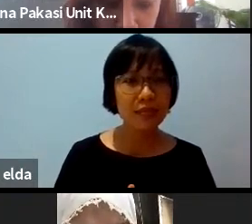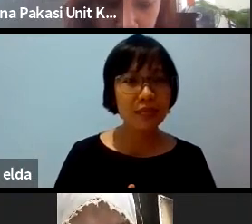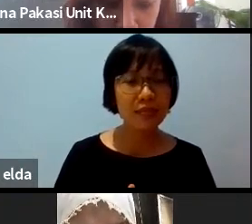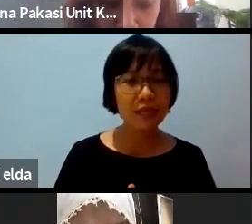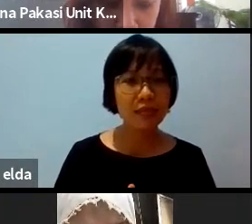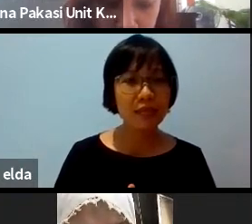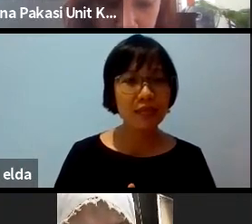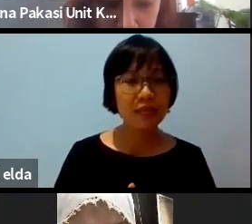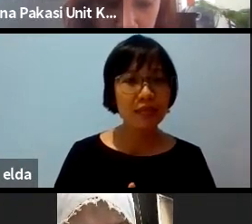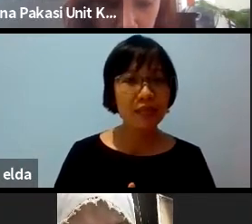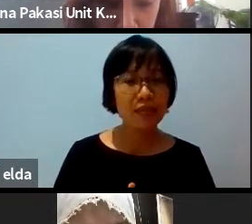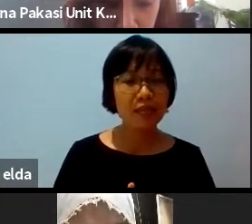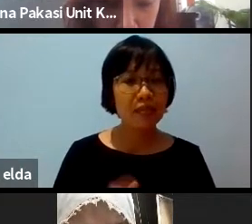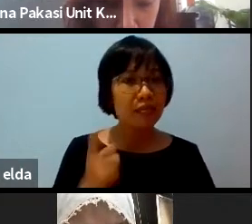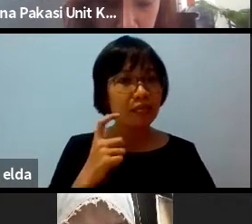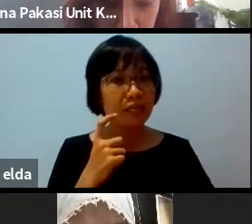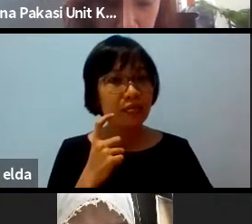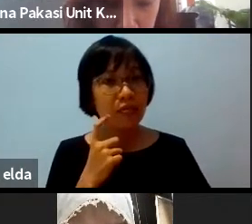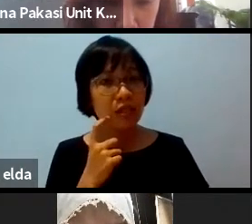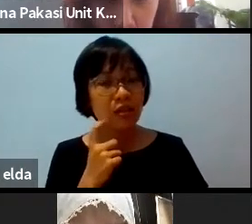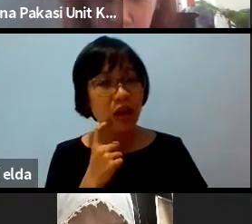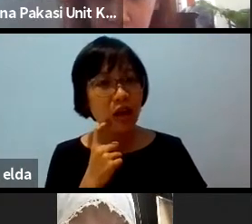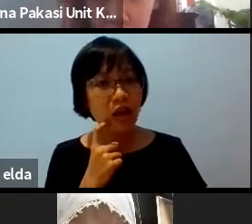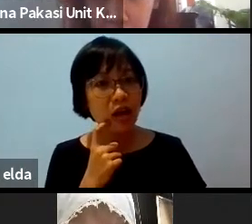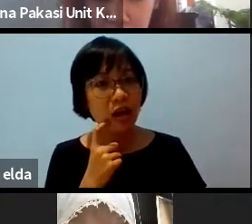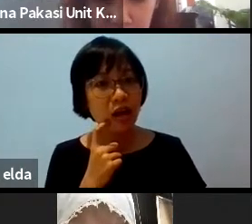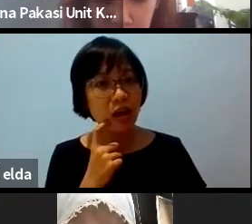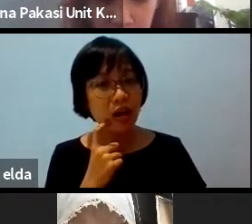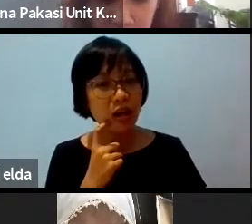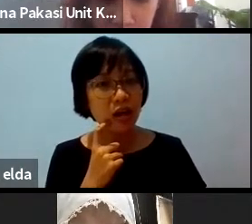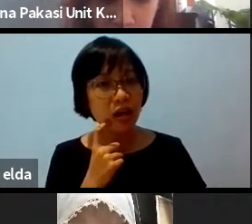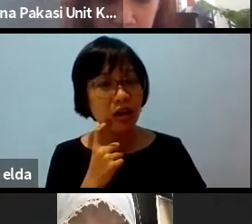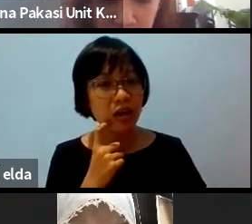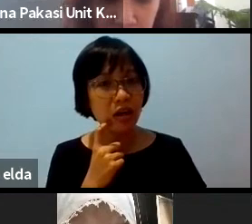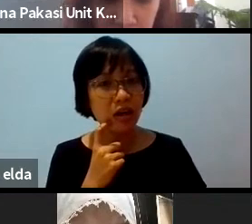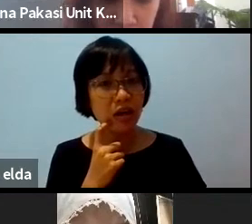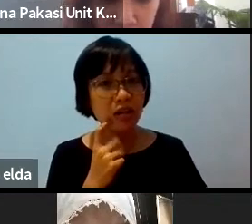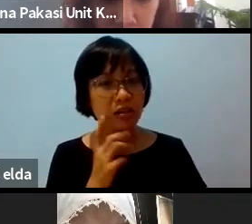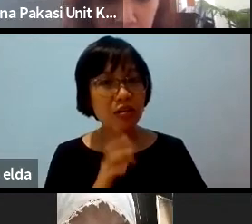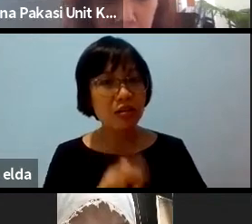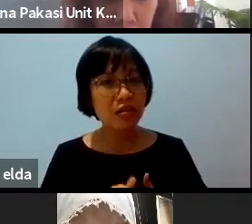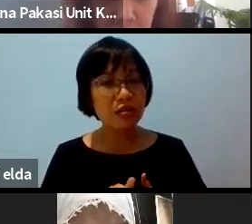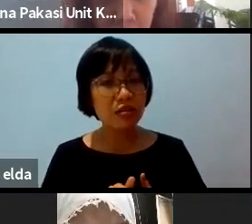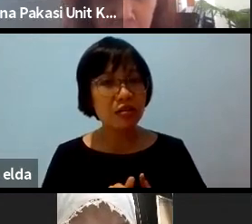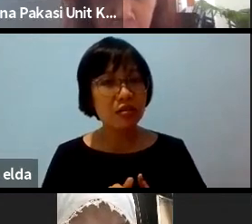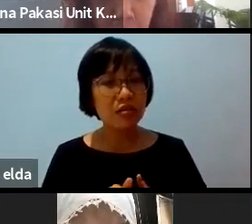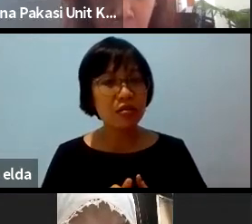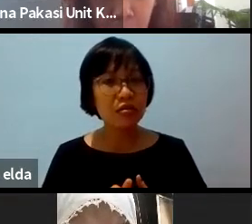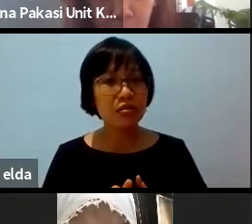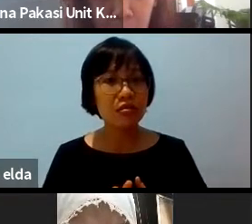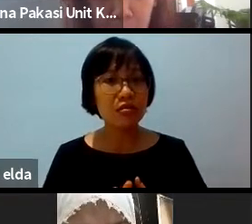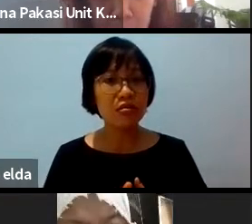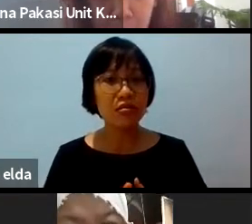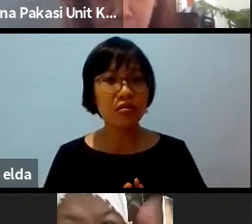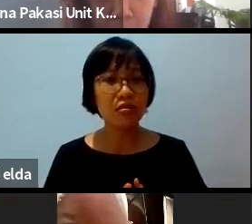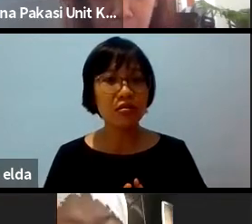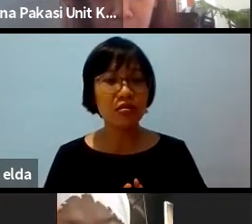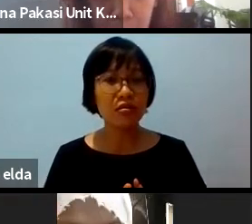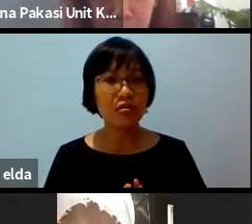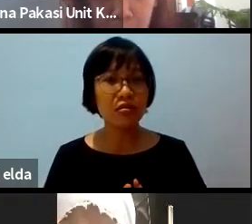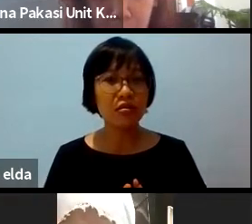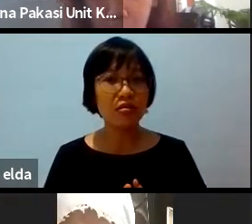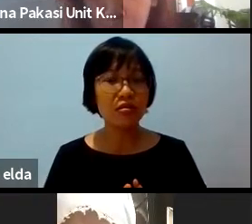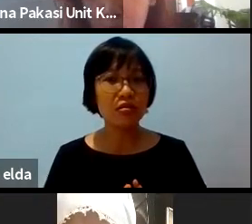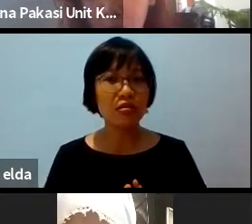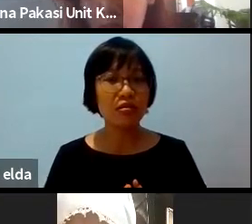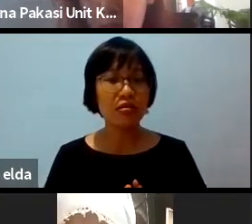dari suku Maori yang dengan latar belakang Maori di New Zealand, dan dalam bukunya dia